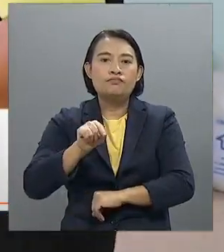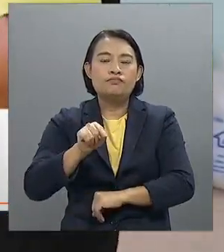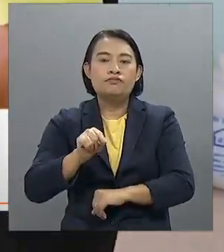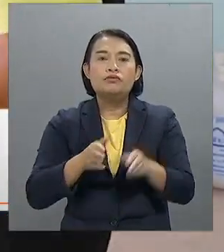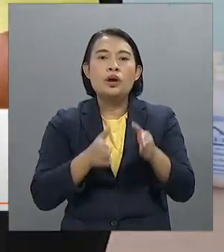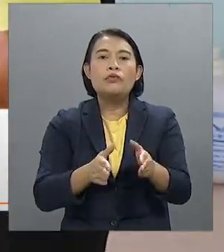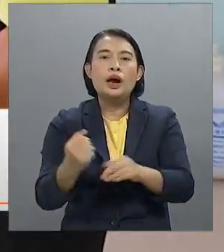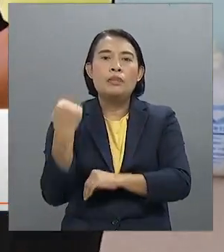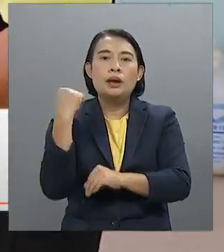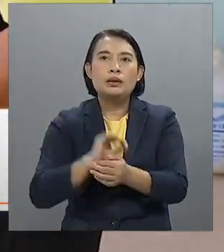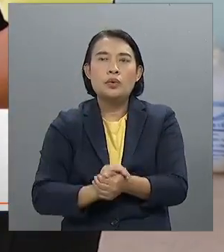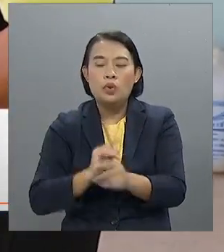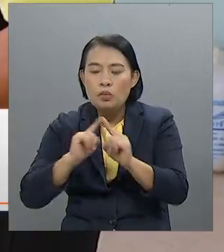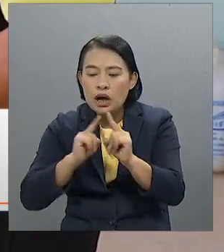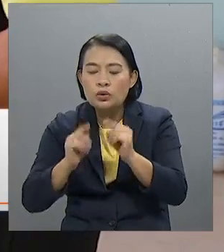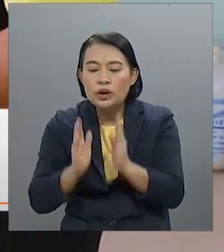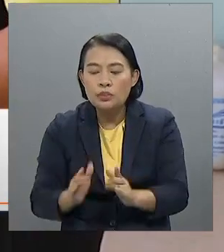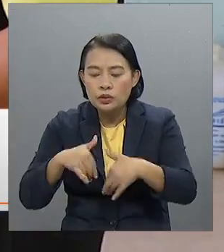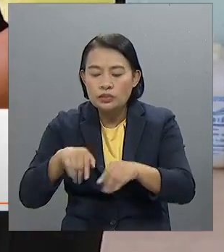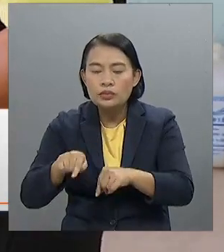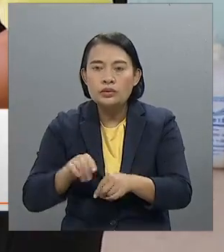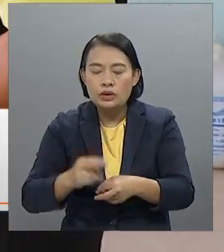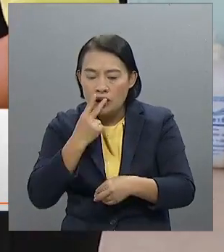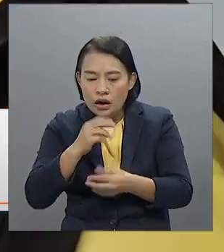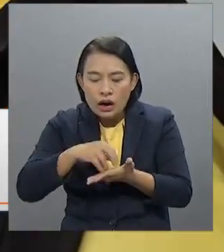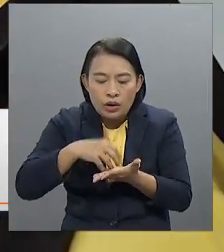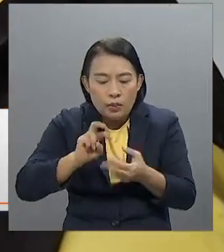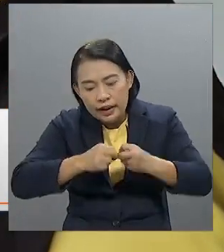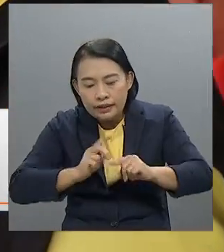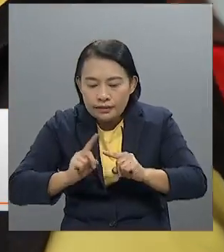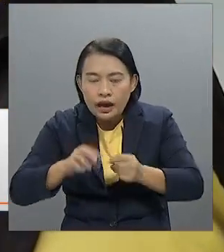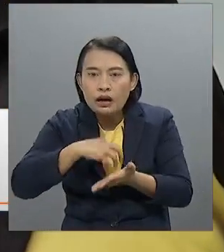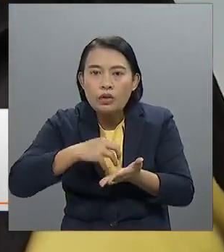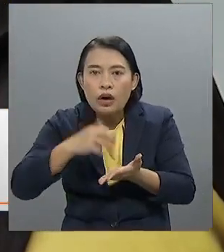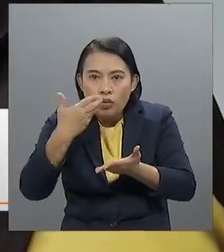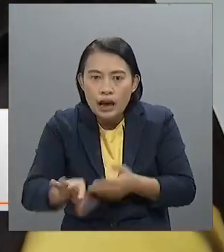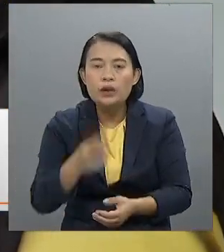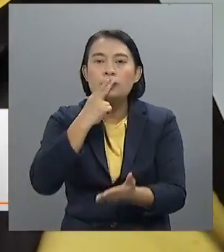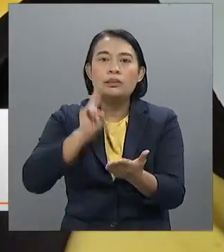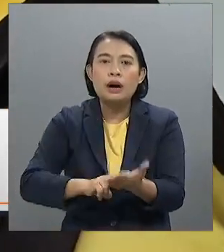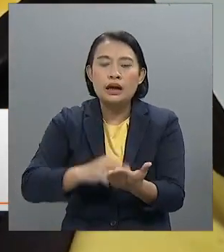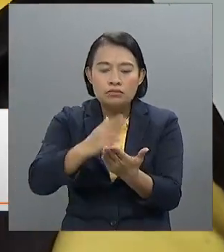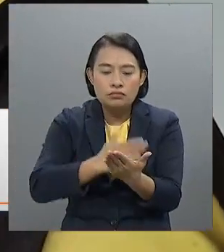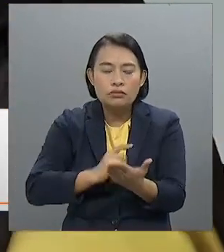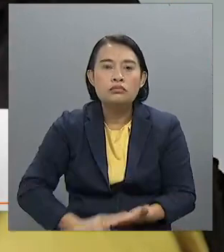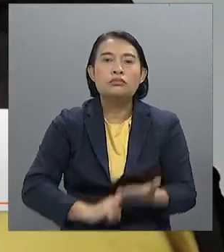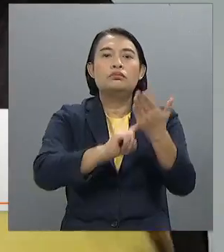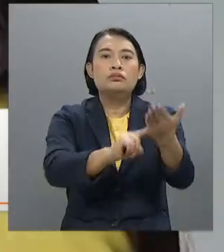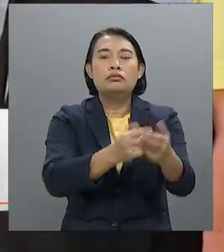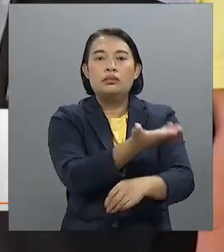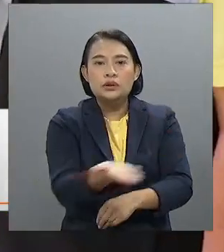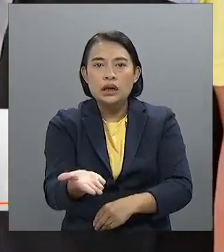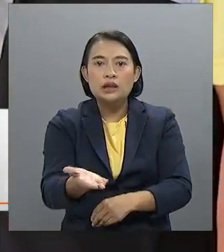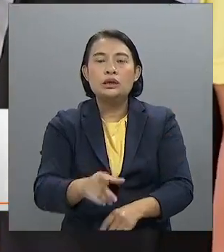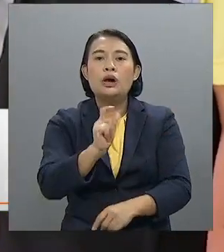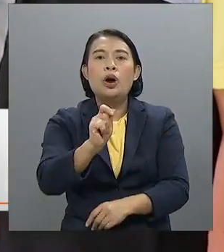ที่พูดคุยกับชาวบ้านทันทีเลยเพื่อรับฟังปัญหานะคะแล้วก็ทำหนังสือเชิญผู้บริหารที่เกี่ยวข้องทั้งอบต.ปล้องและ